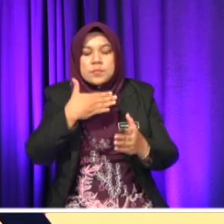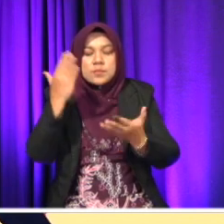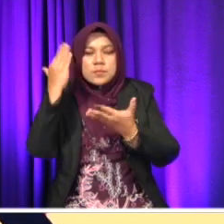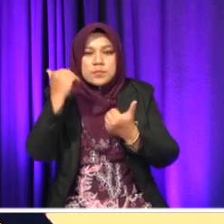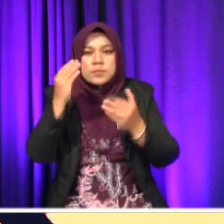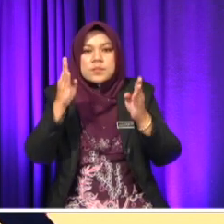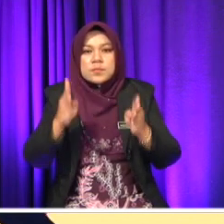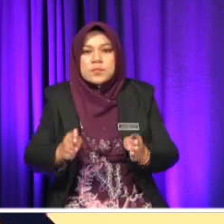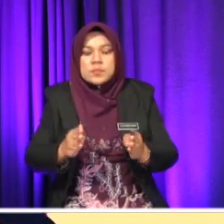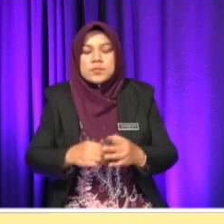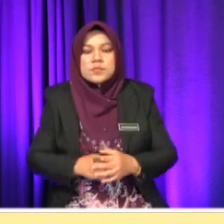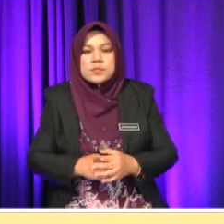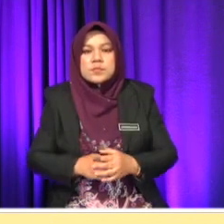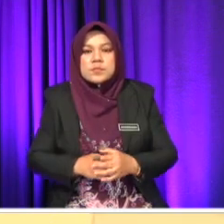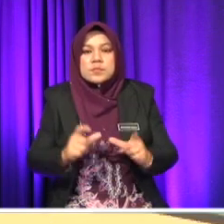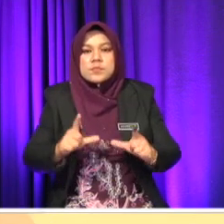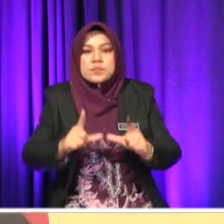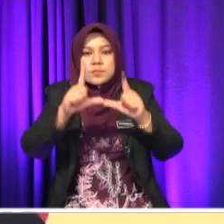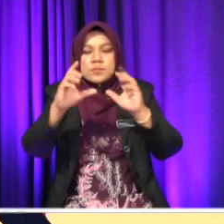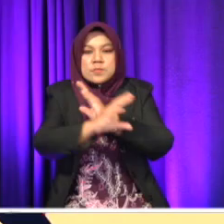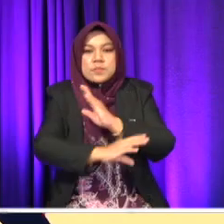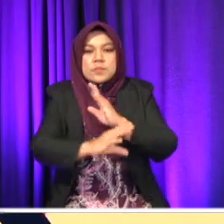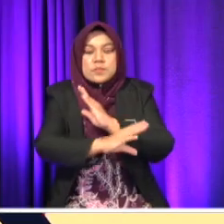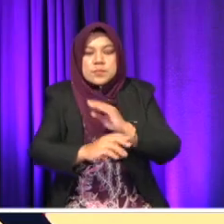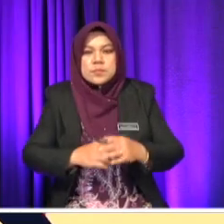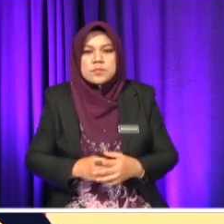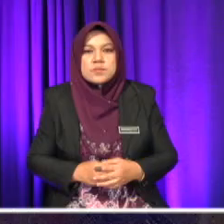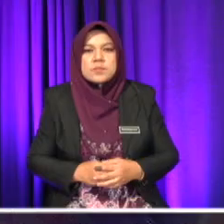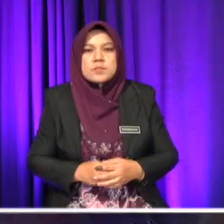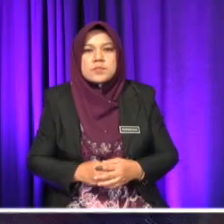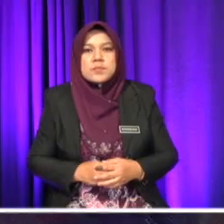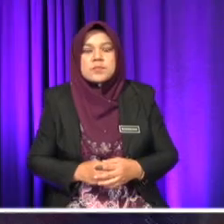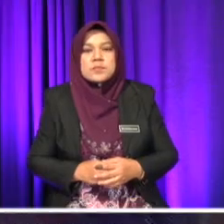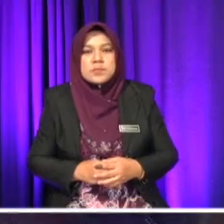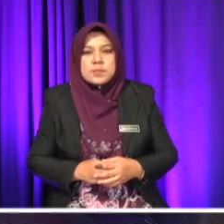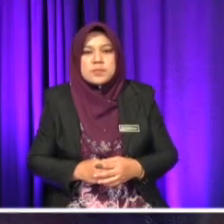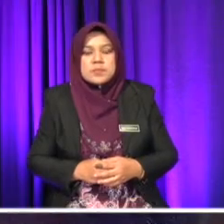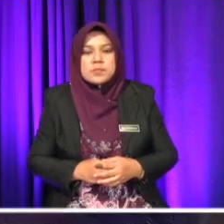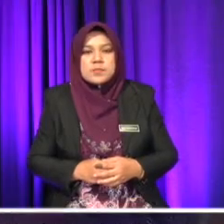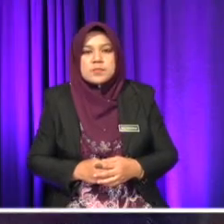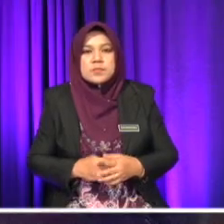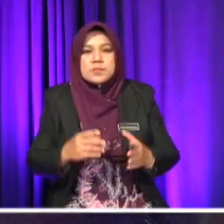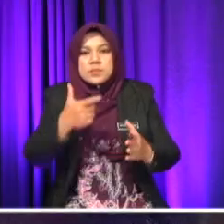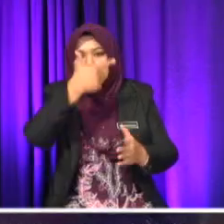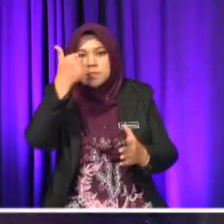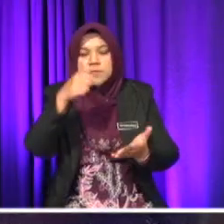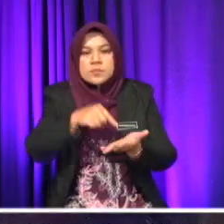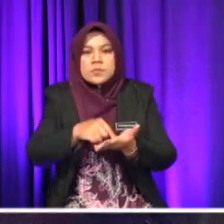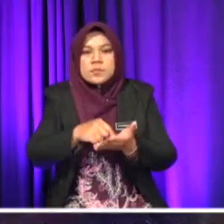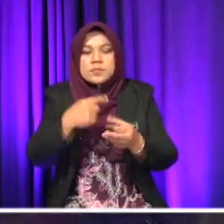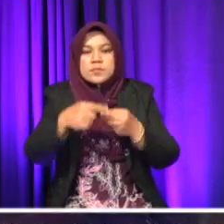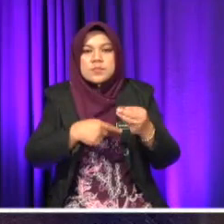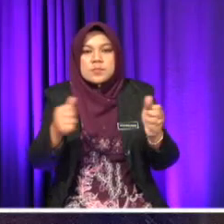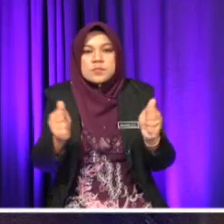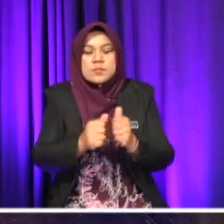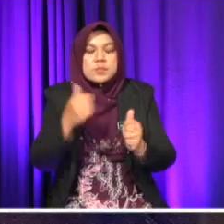pemudi tiang negara Pemuda harapan negara pemudi tiang negara sebab ini semua berkaitan dengan beliau